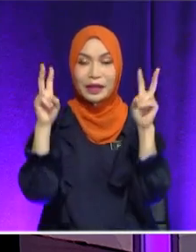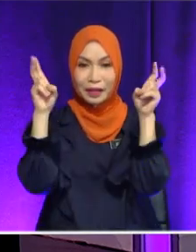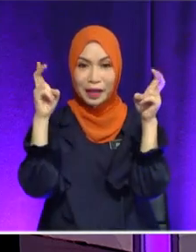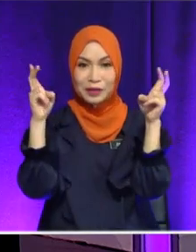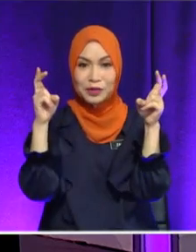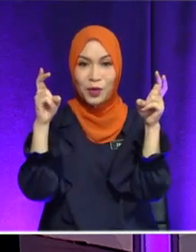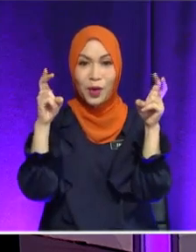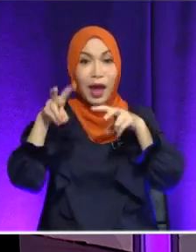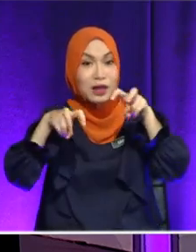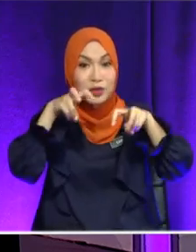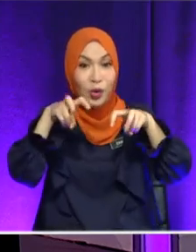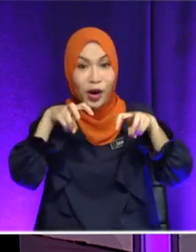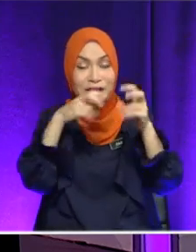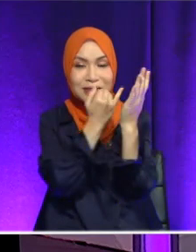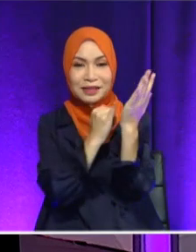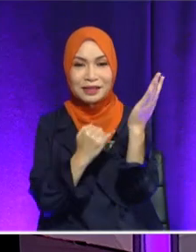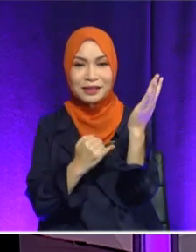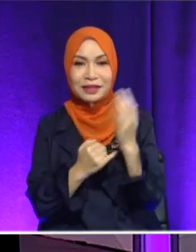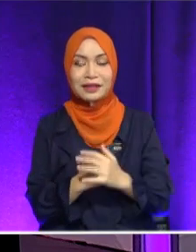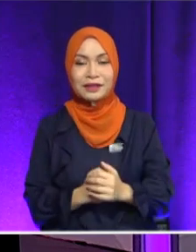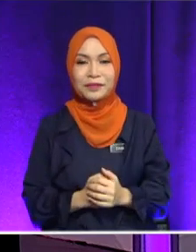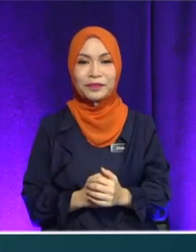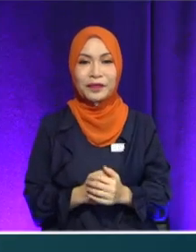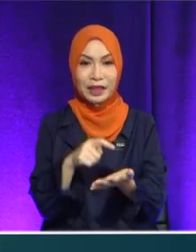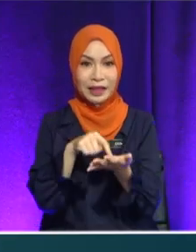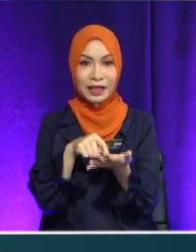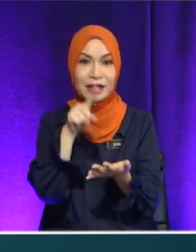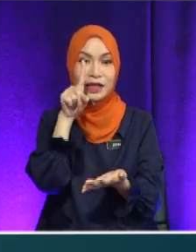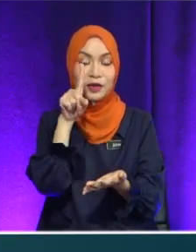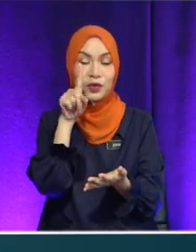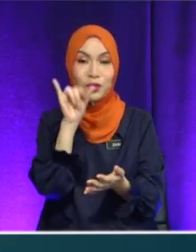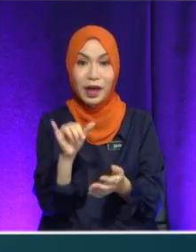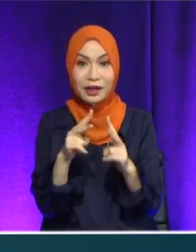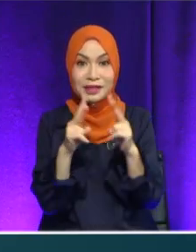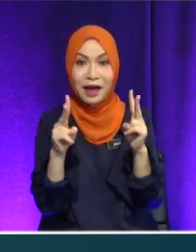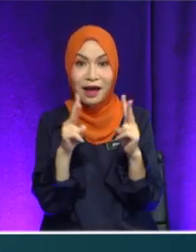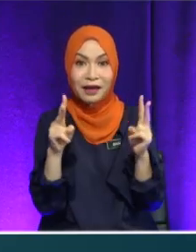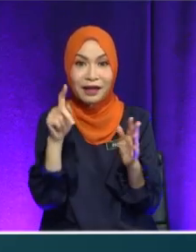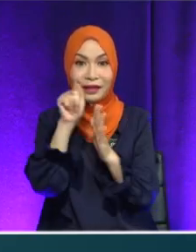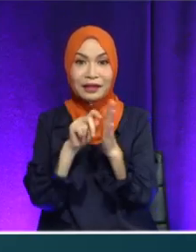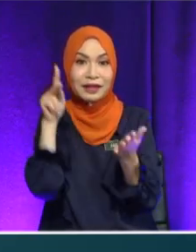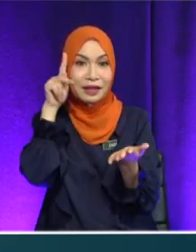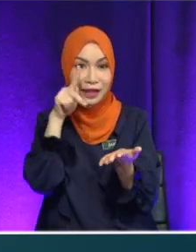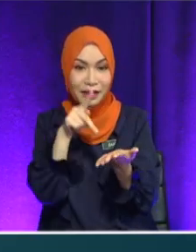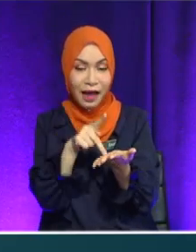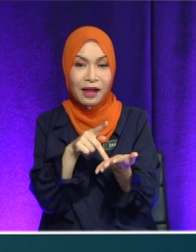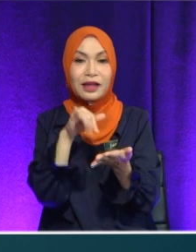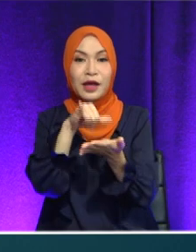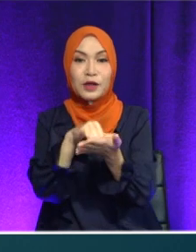catatan yang sangat populer Oke dia sikatsu ini adalah orang yang melopori